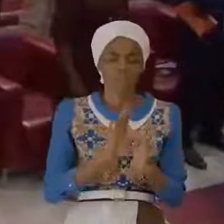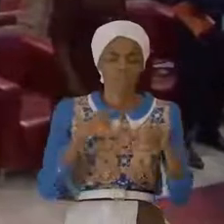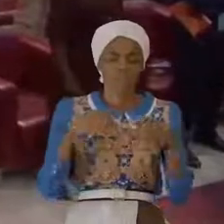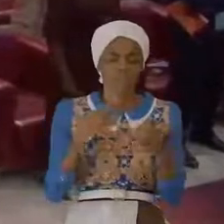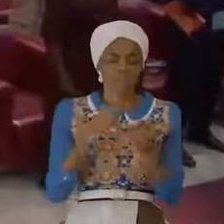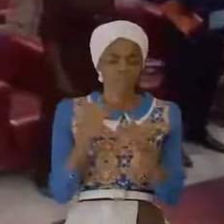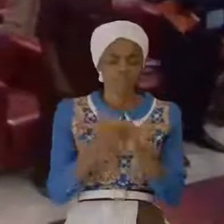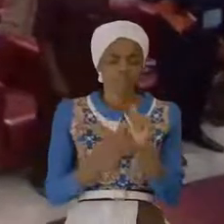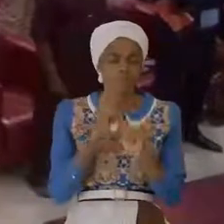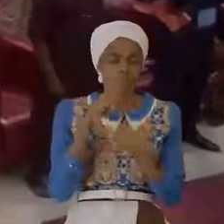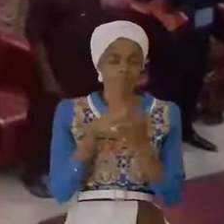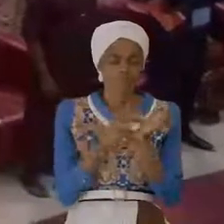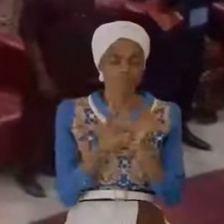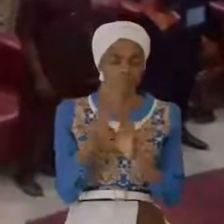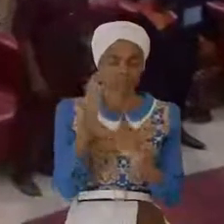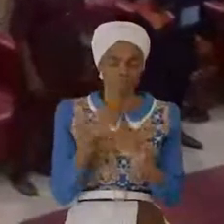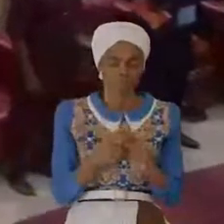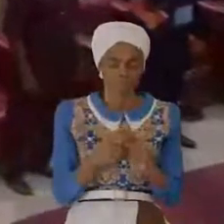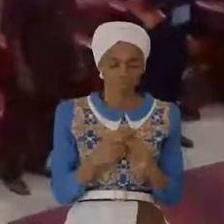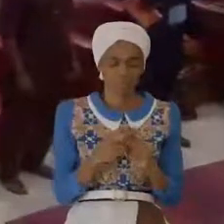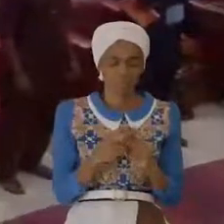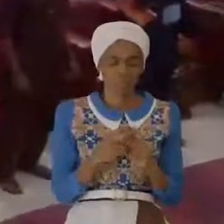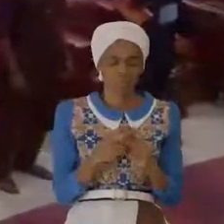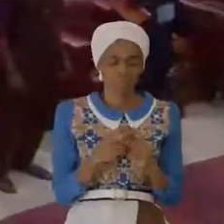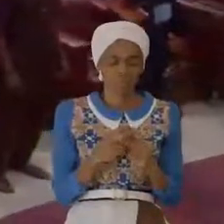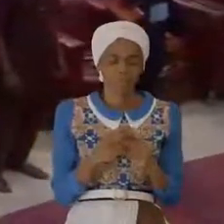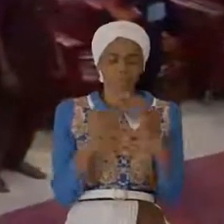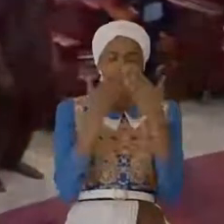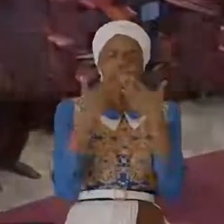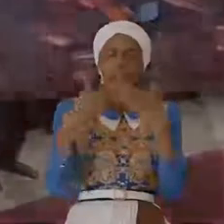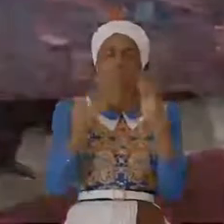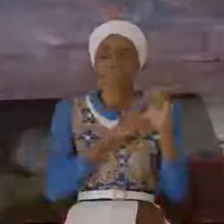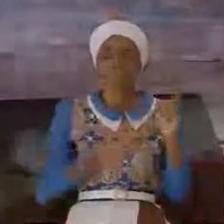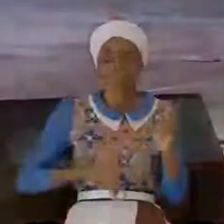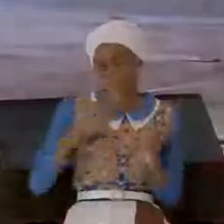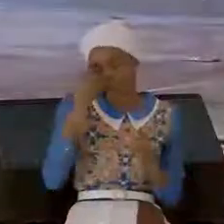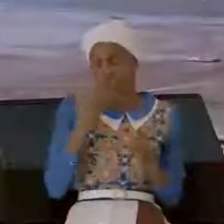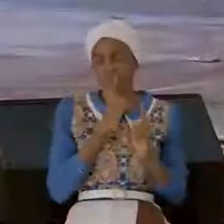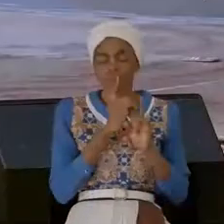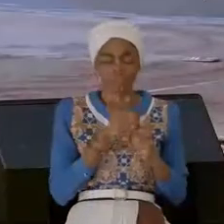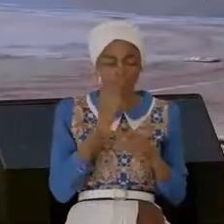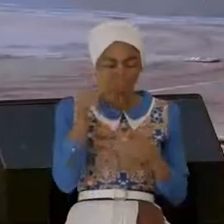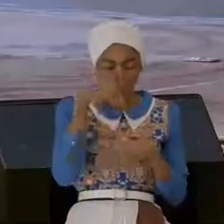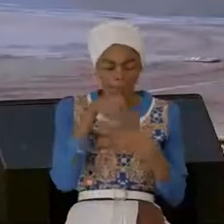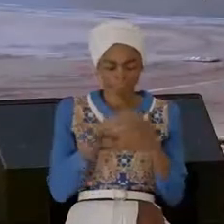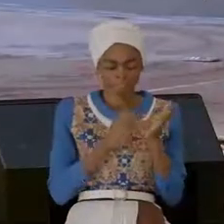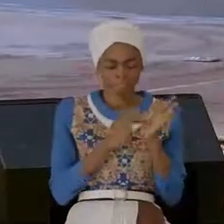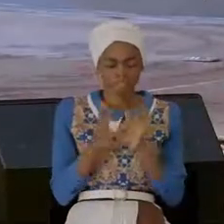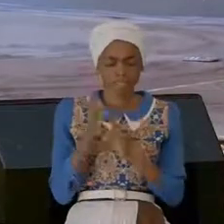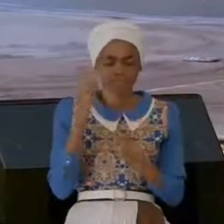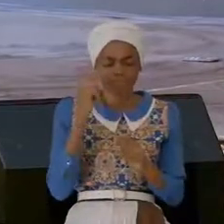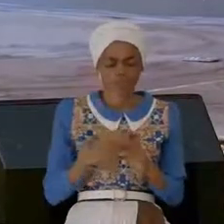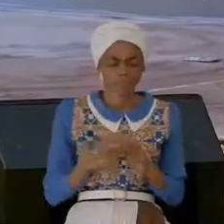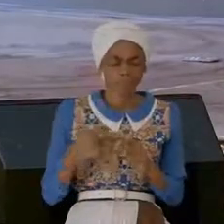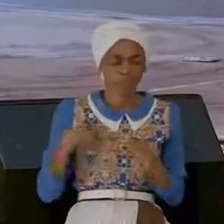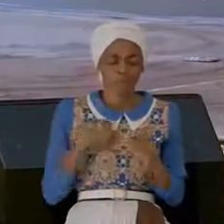à chacun de nous au nom de Jésus-Christ. Merci Seigneur pour la réponse. Au nom